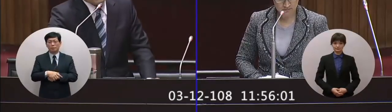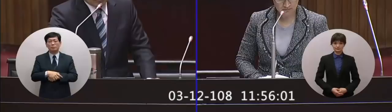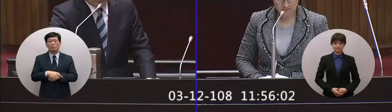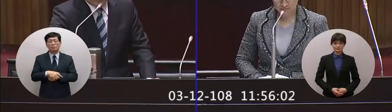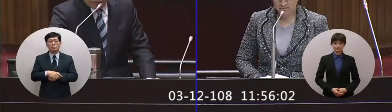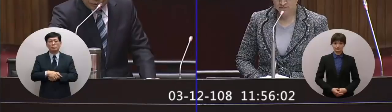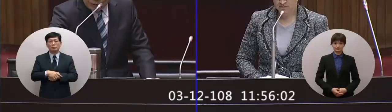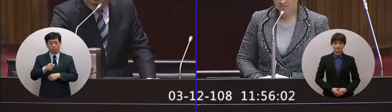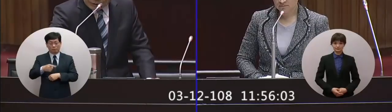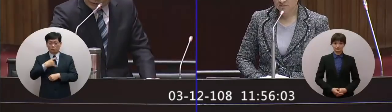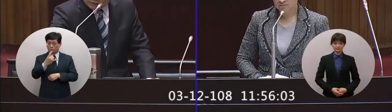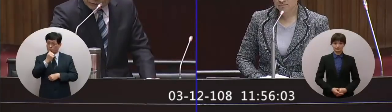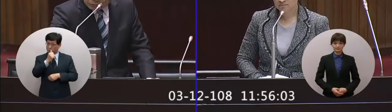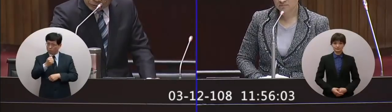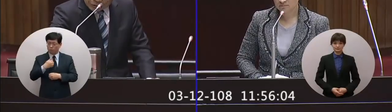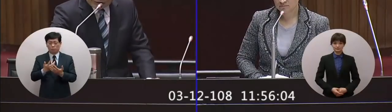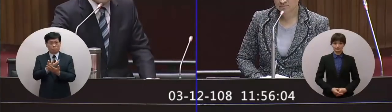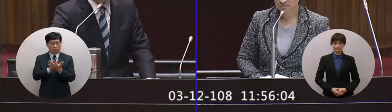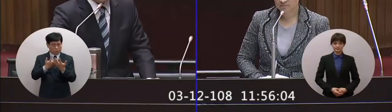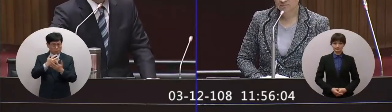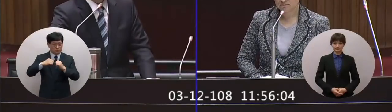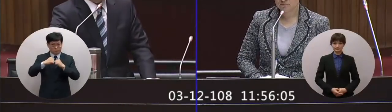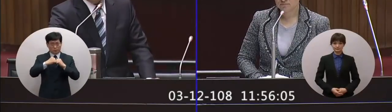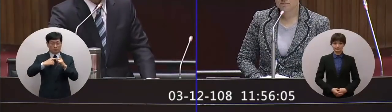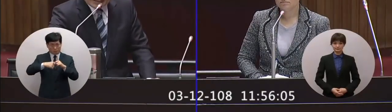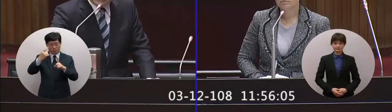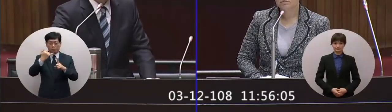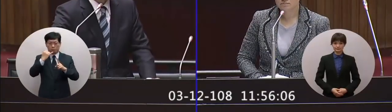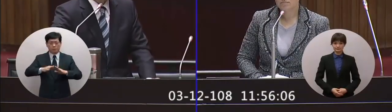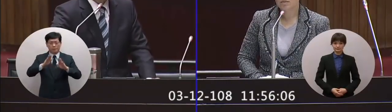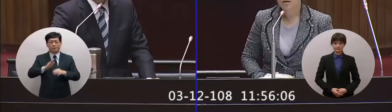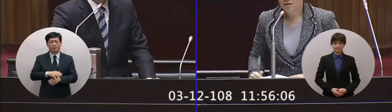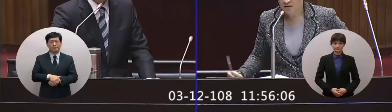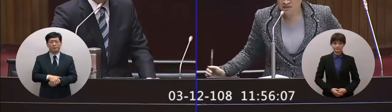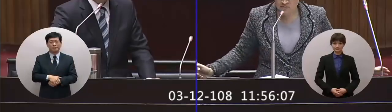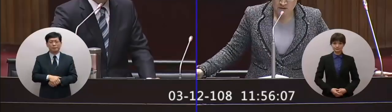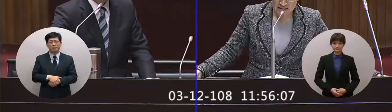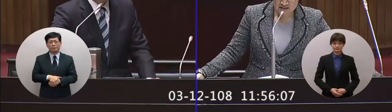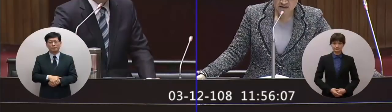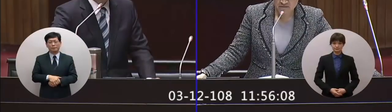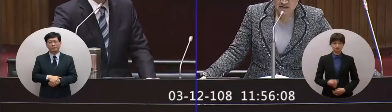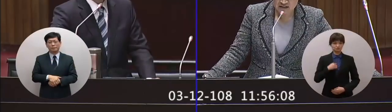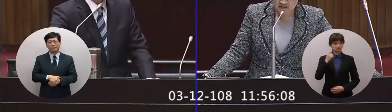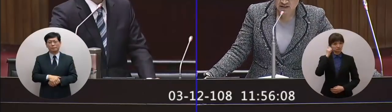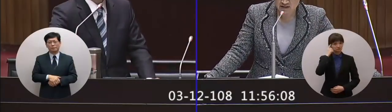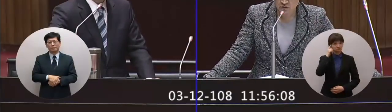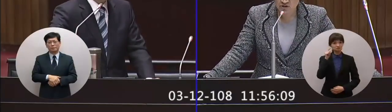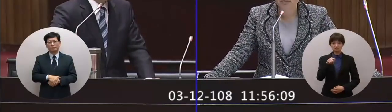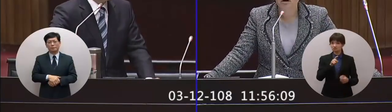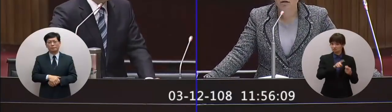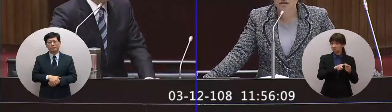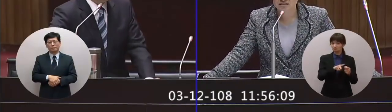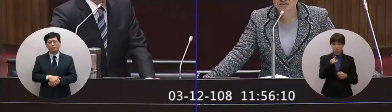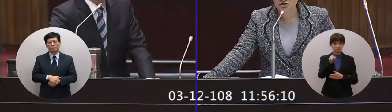在相关语言的竞争力上能有增强。 我想这个方向既然